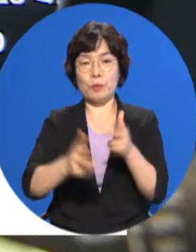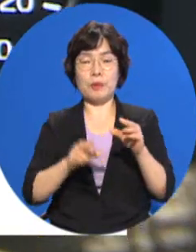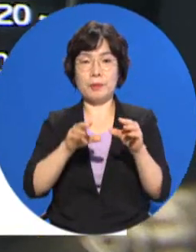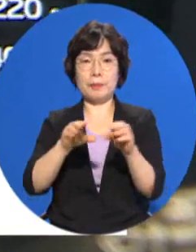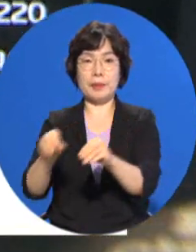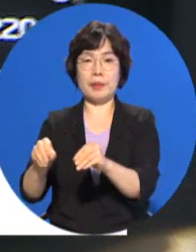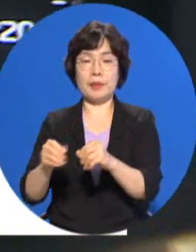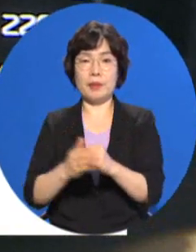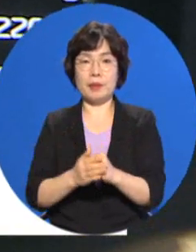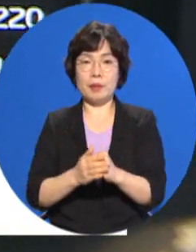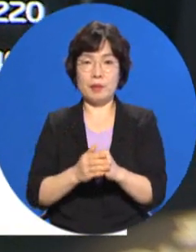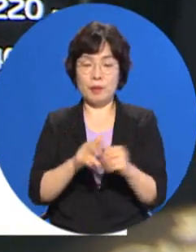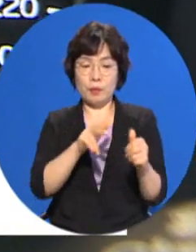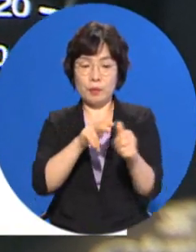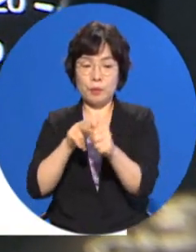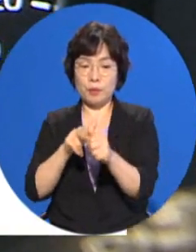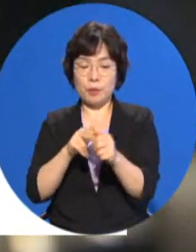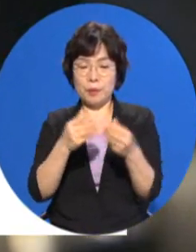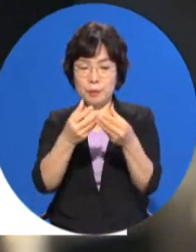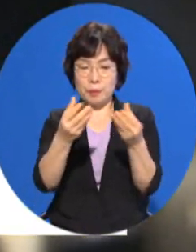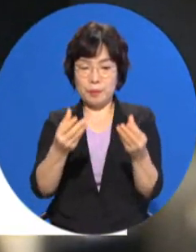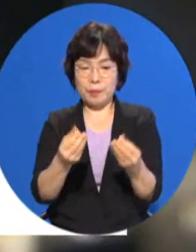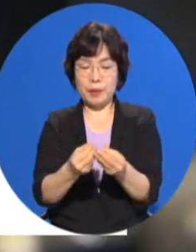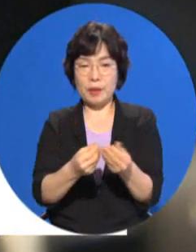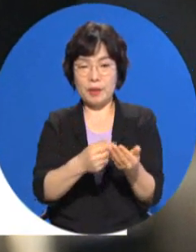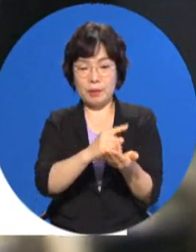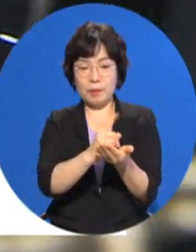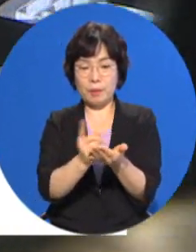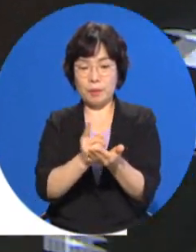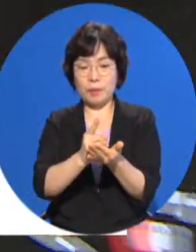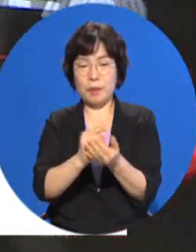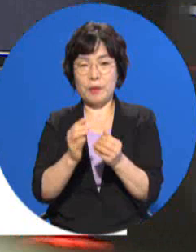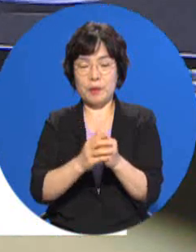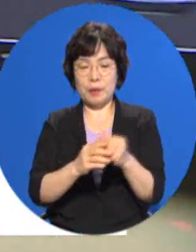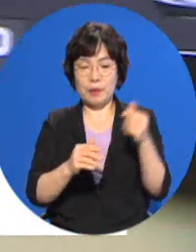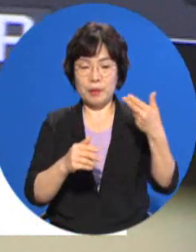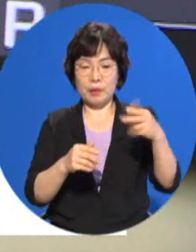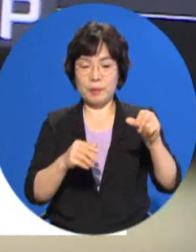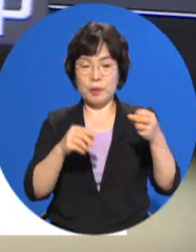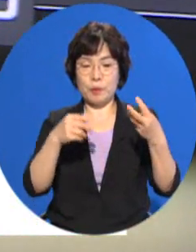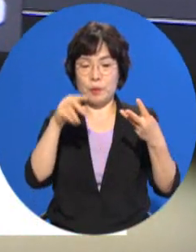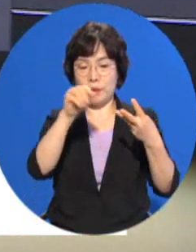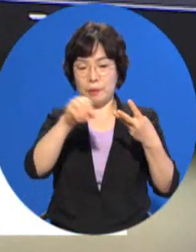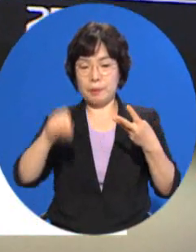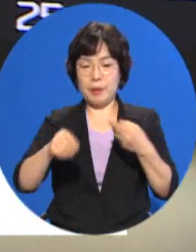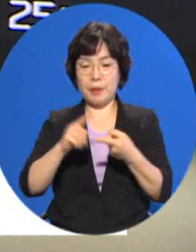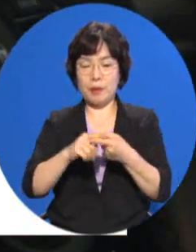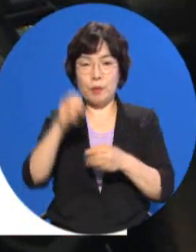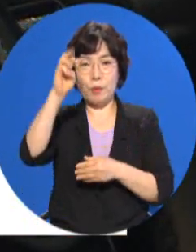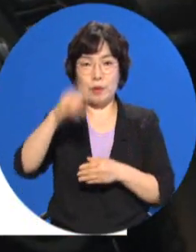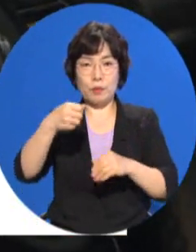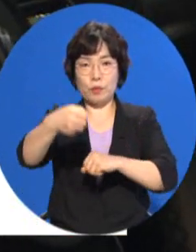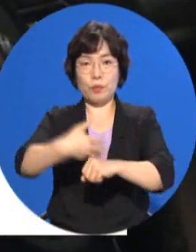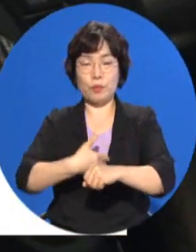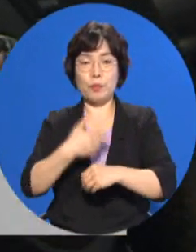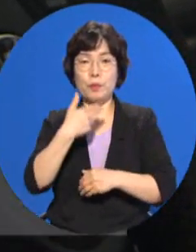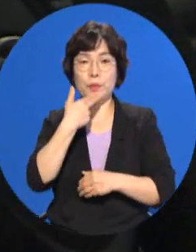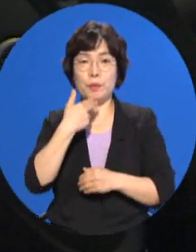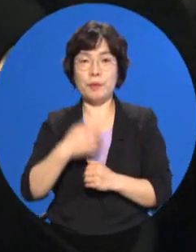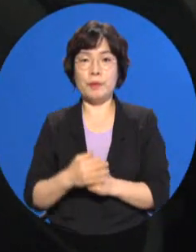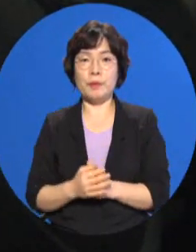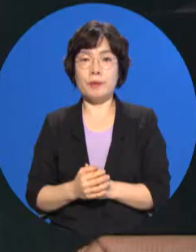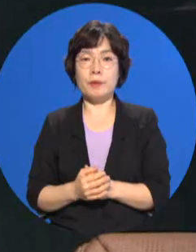멈춰서면서 주행 정보를 알려주는 액정 장치인 3.5인치 클러스터가 광주 공장에 전혀 공급되지 않고 있기